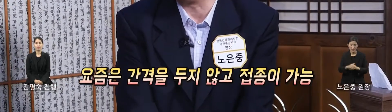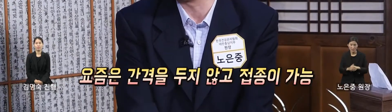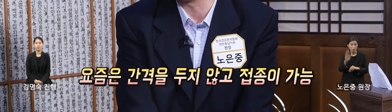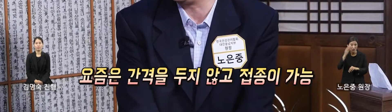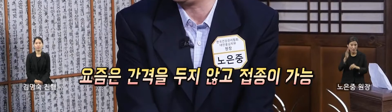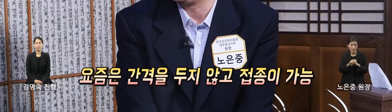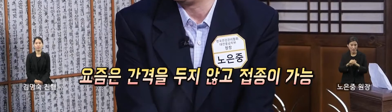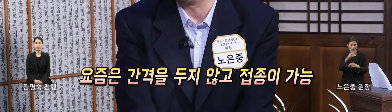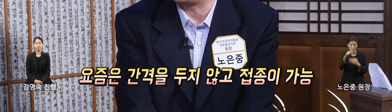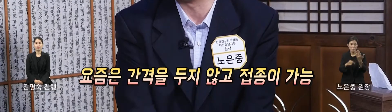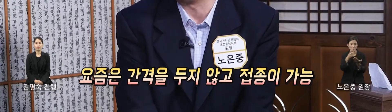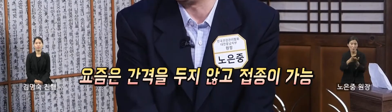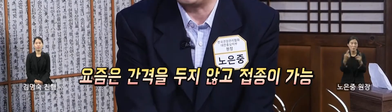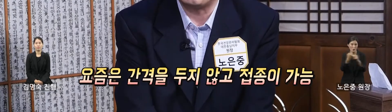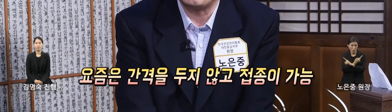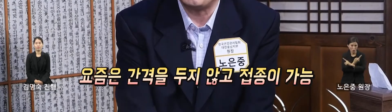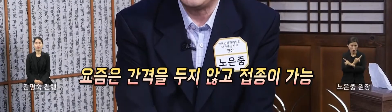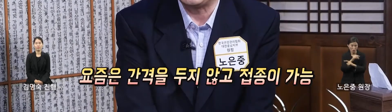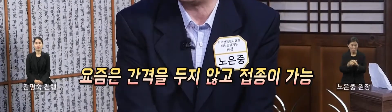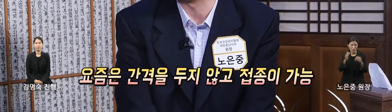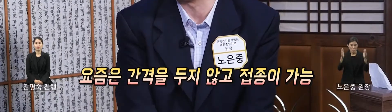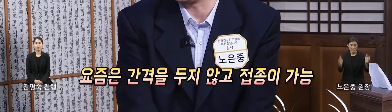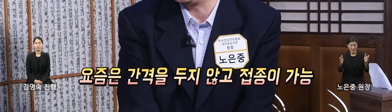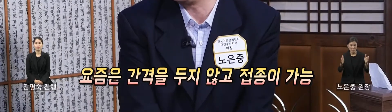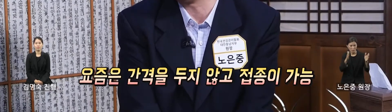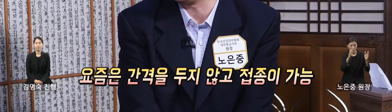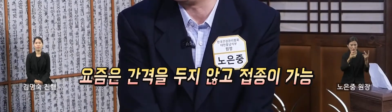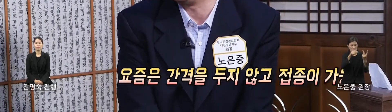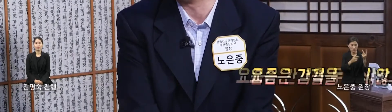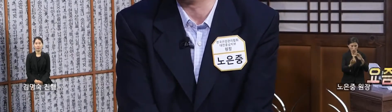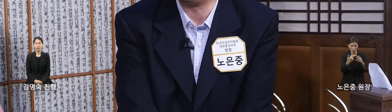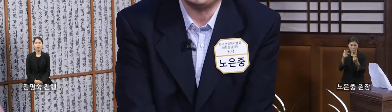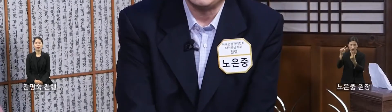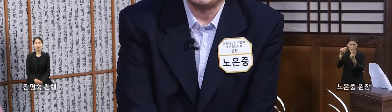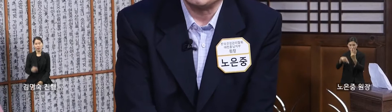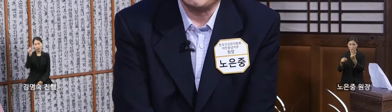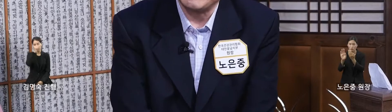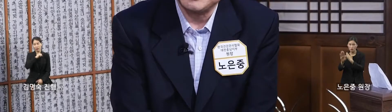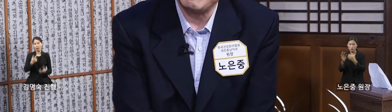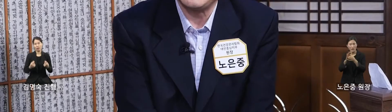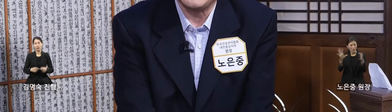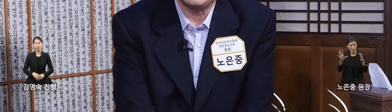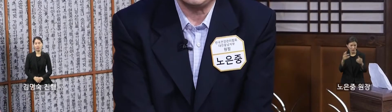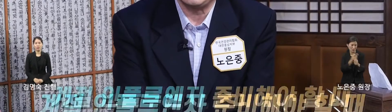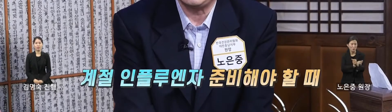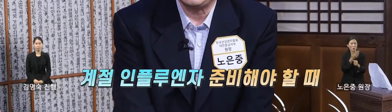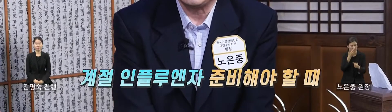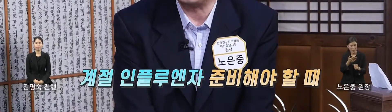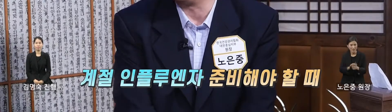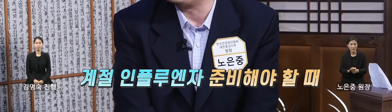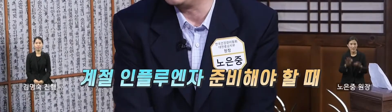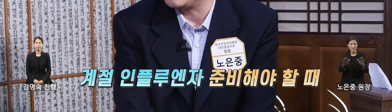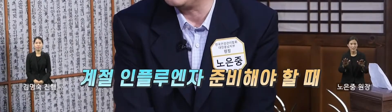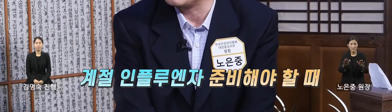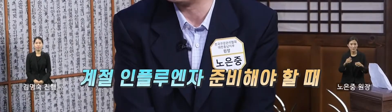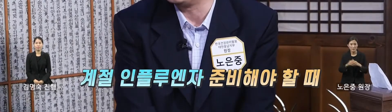그 간격을 두지 않고 이제 접종이 가능해졌어요. 그래서 이제 지금 시기에는 이제